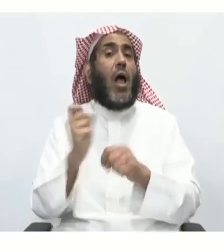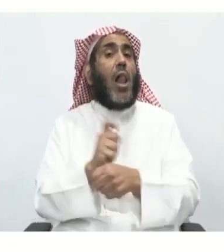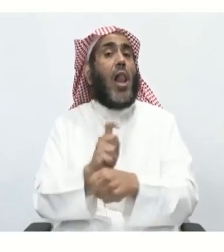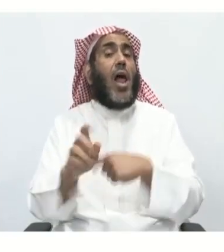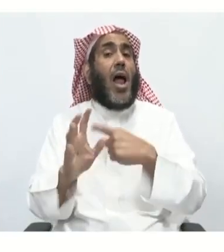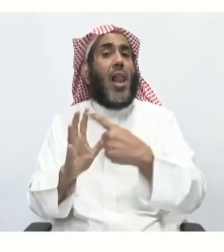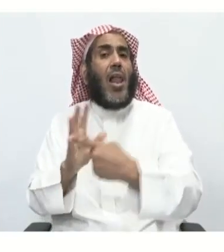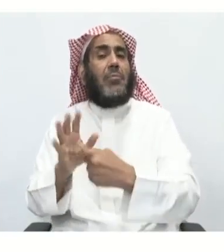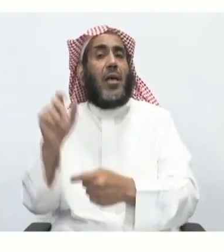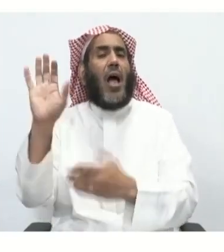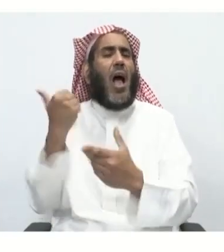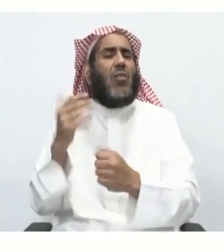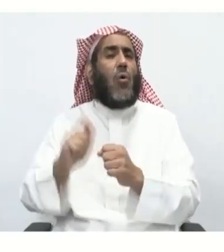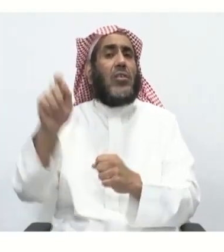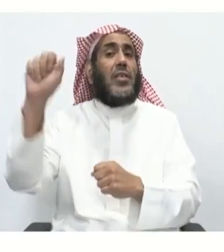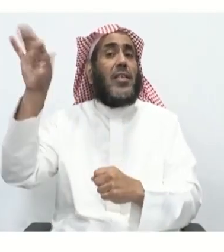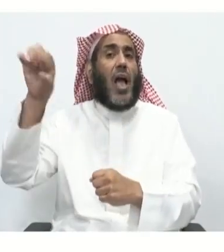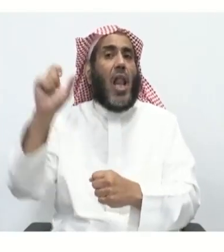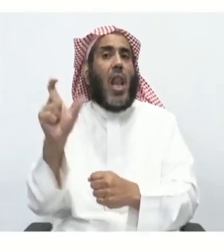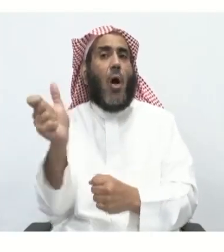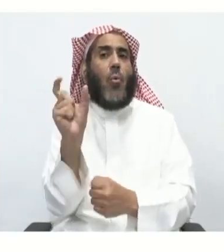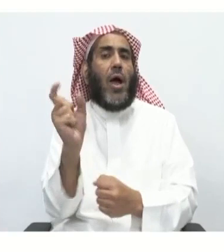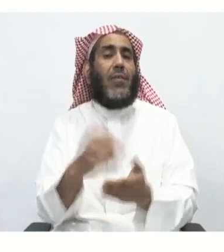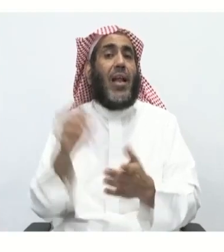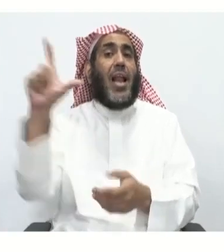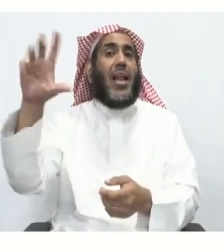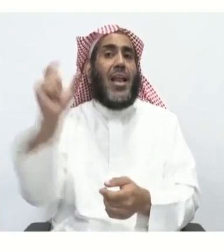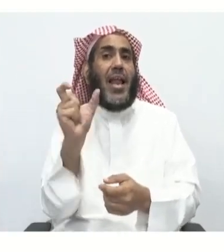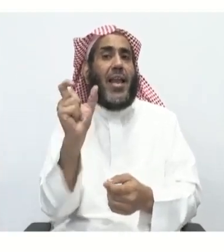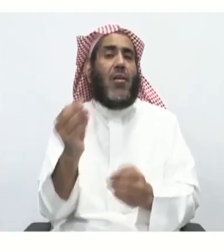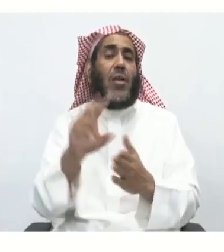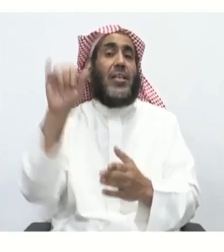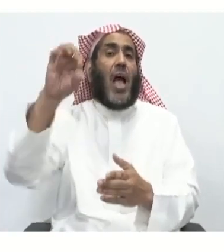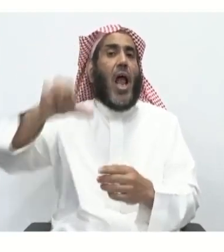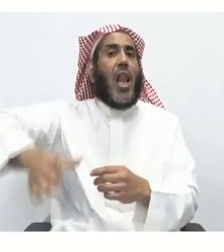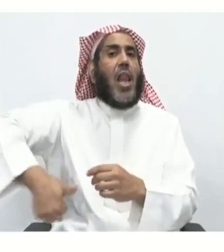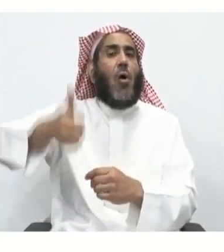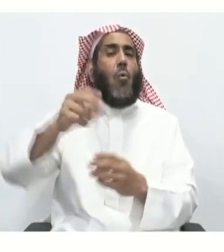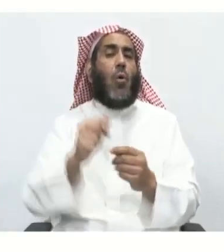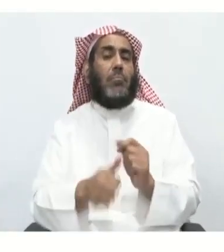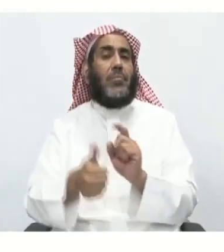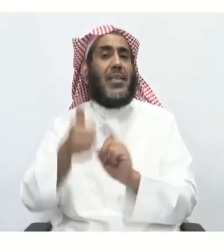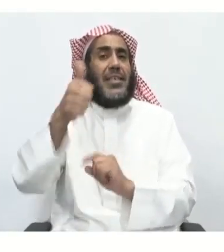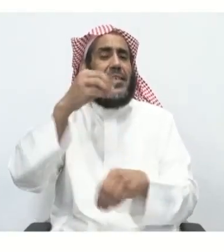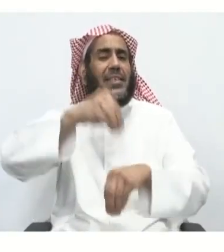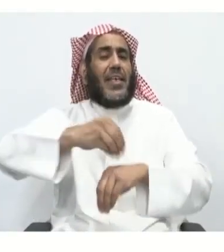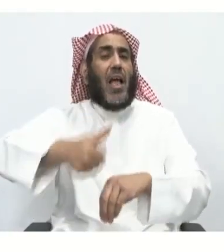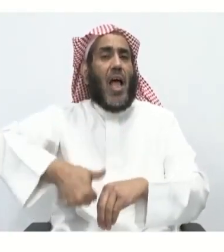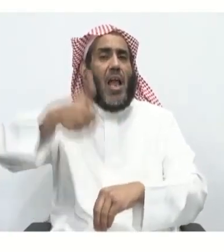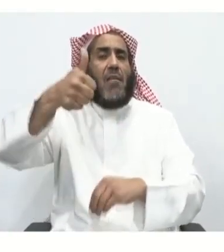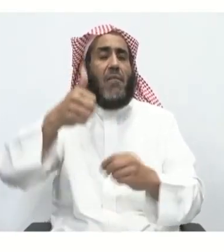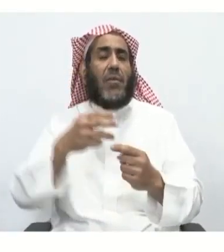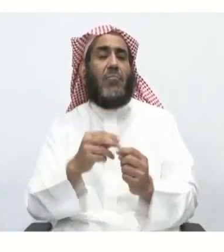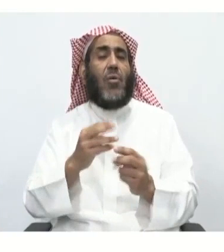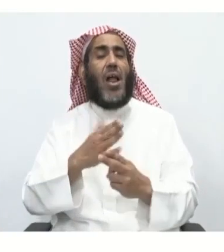الافعال ال خمسه اصلها يتخلون حذفت النون لدخول لن الناصبه والزياده هنا الف الفارقه التي هي الف واو الجماعه